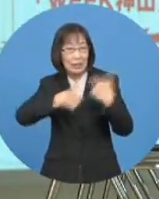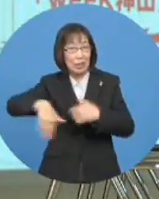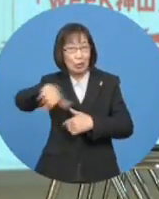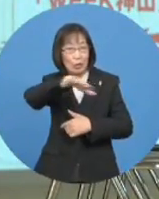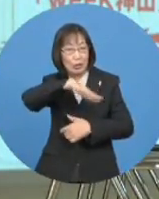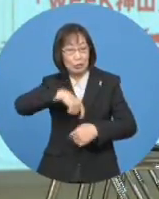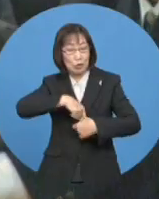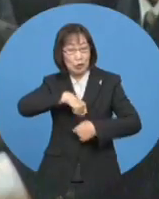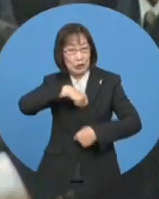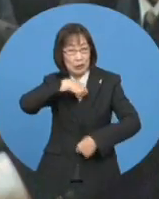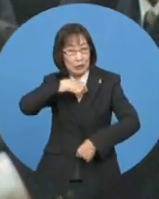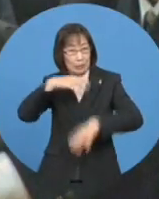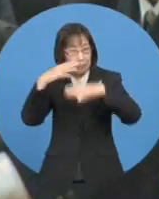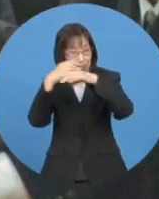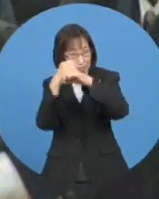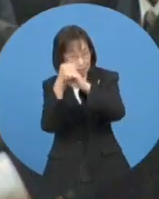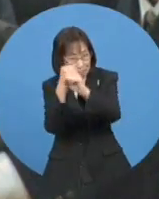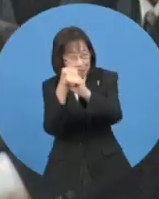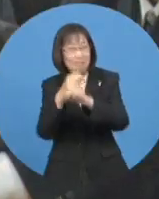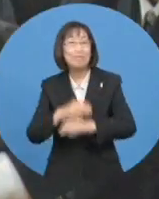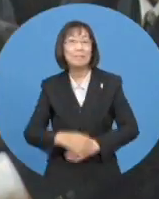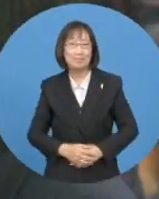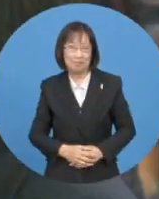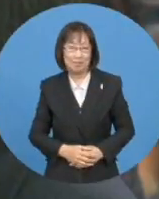な眼差しに変わります。